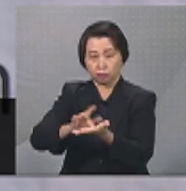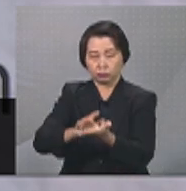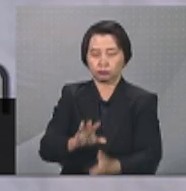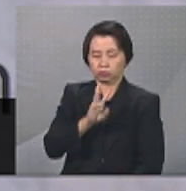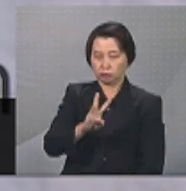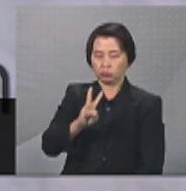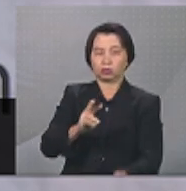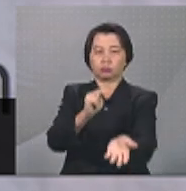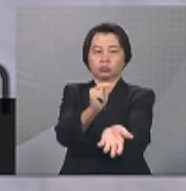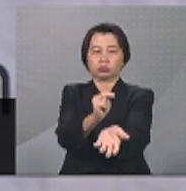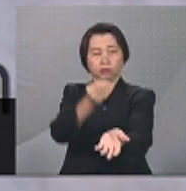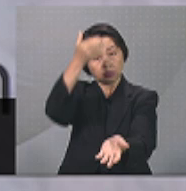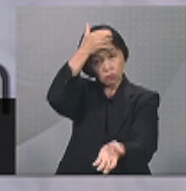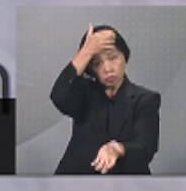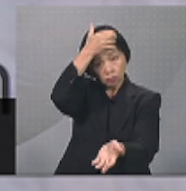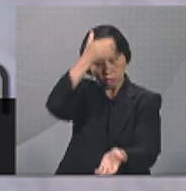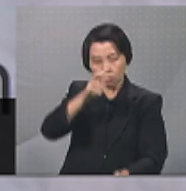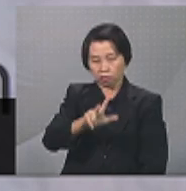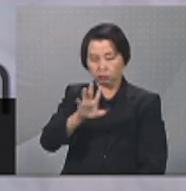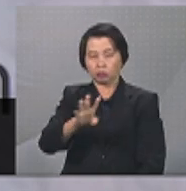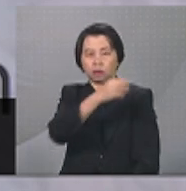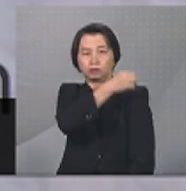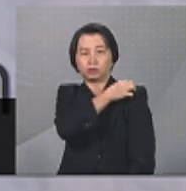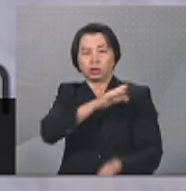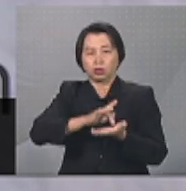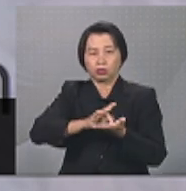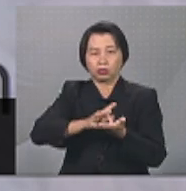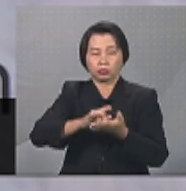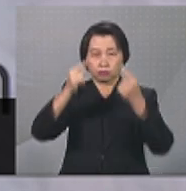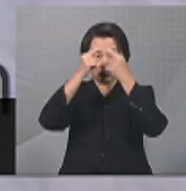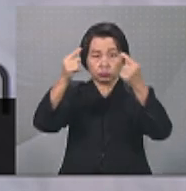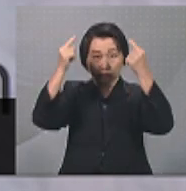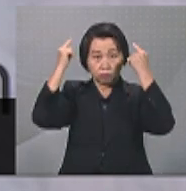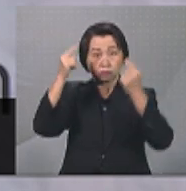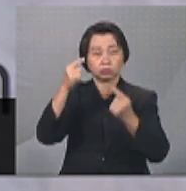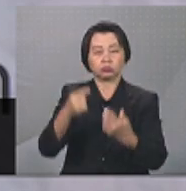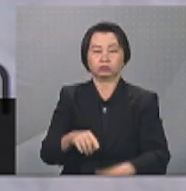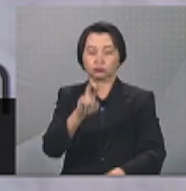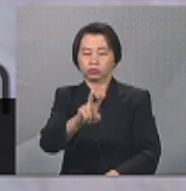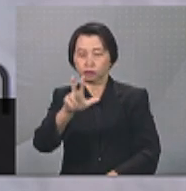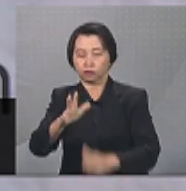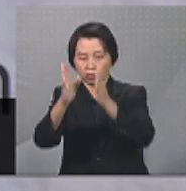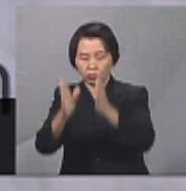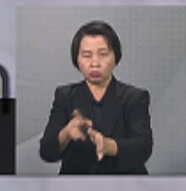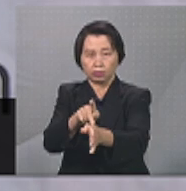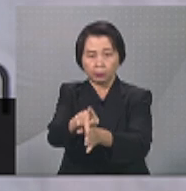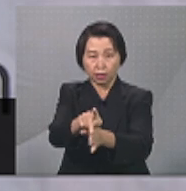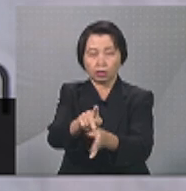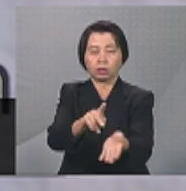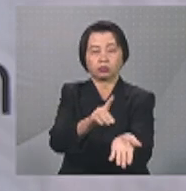orang jurawat, 34 orang pegawai perubatan siswaza, 23 orang pakar